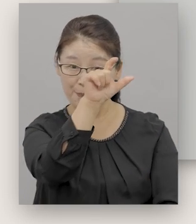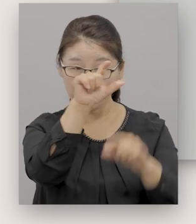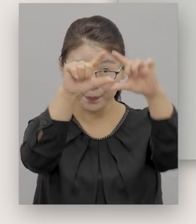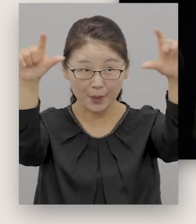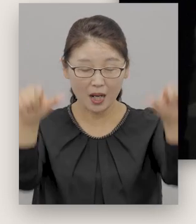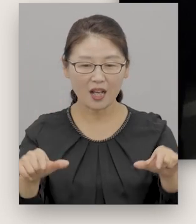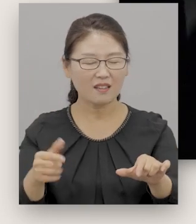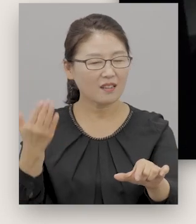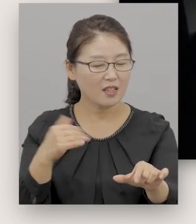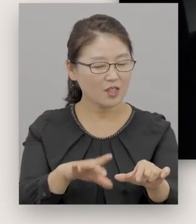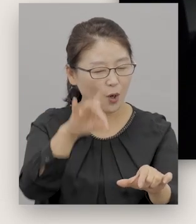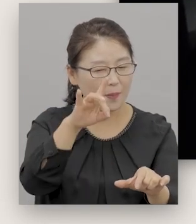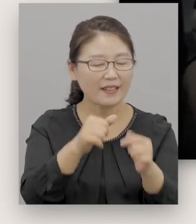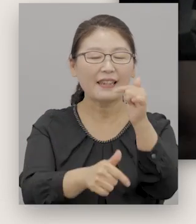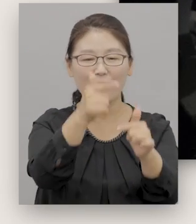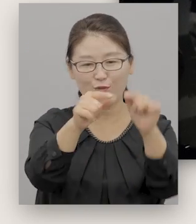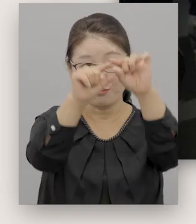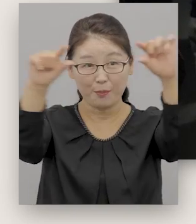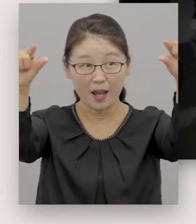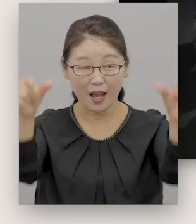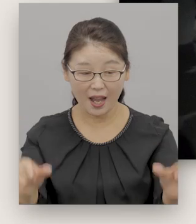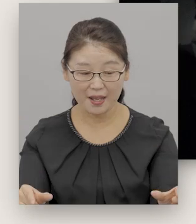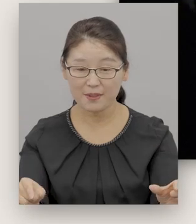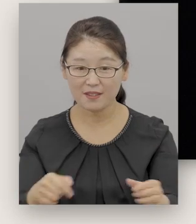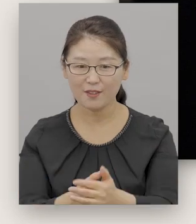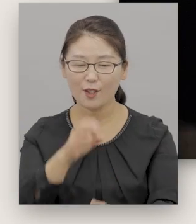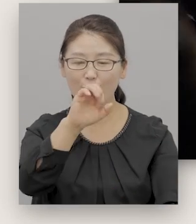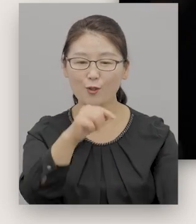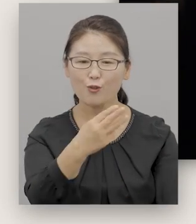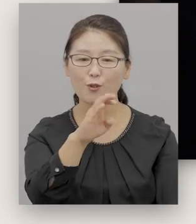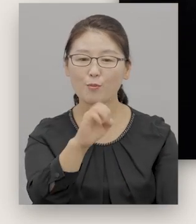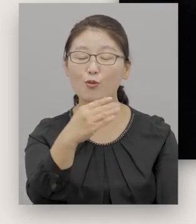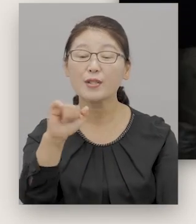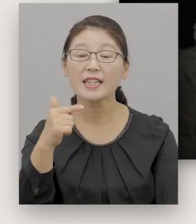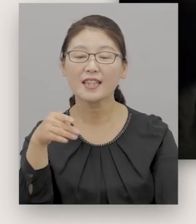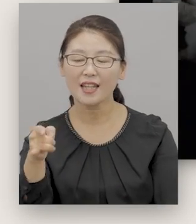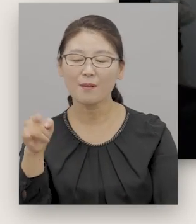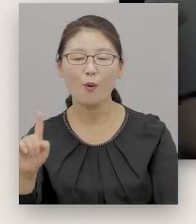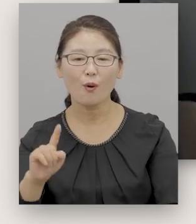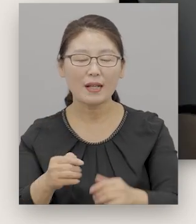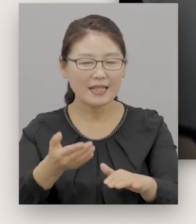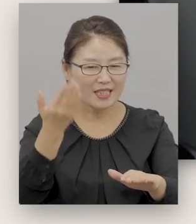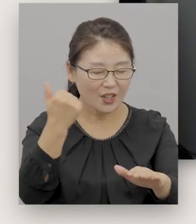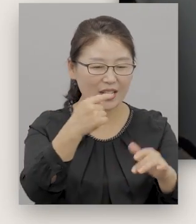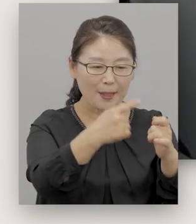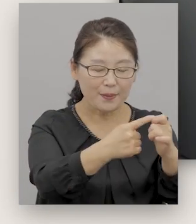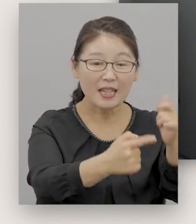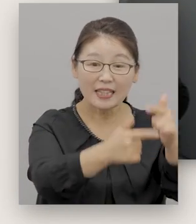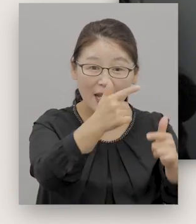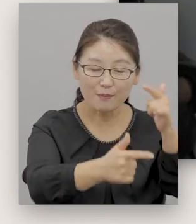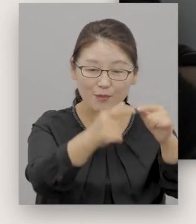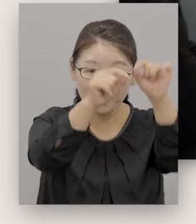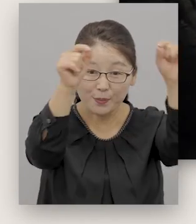마감이 됐거든요. 근데 원래 사실 처음에 만들어졌을 때는 나무로 마감이 되어 있었습니다. 이제 울프린데 버전은 첫 번째 버전,